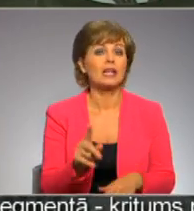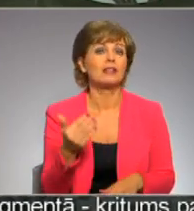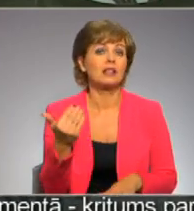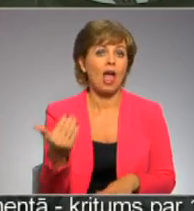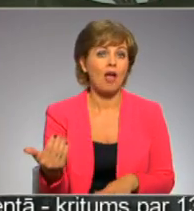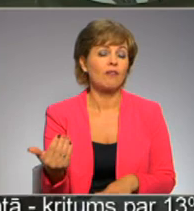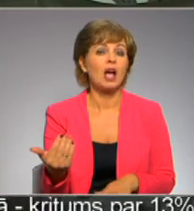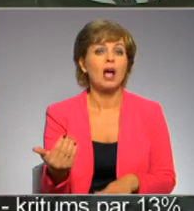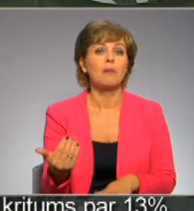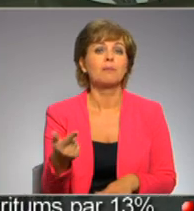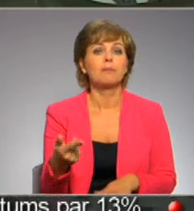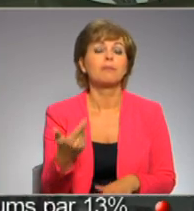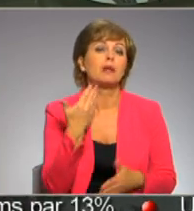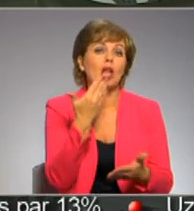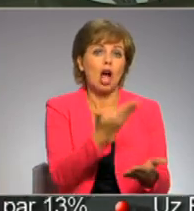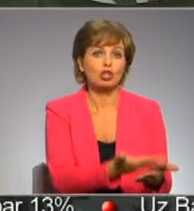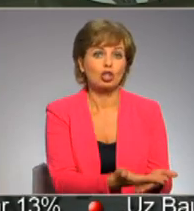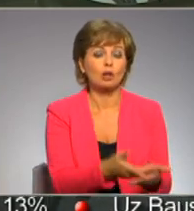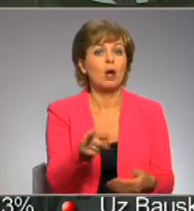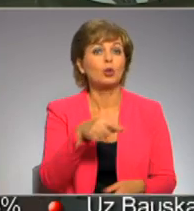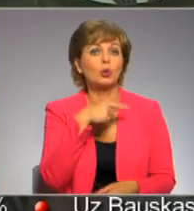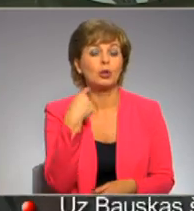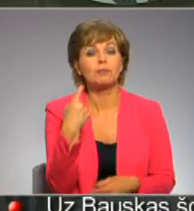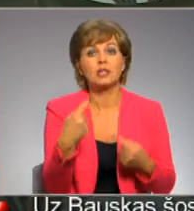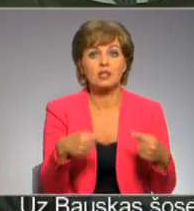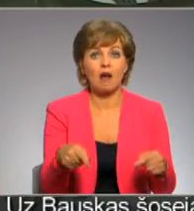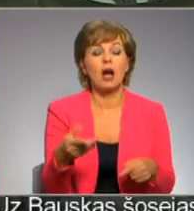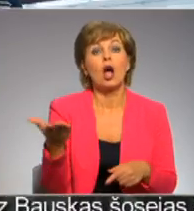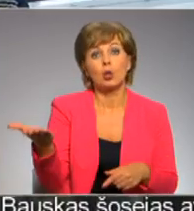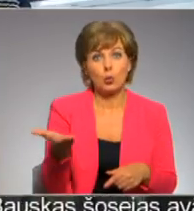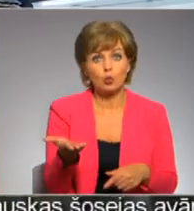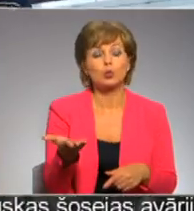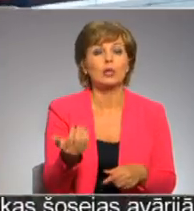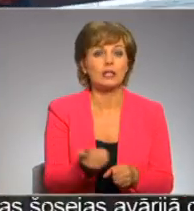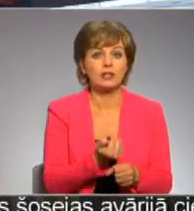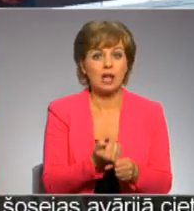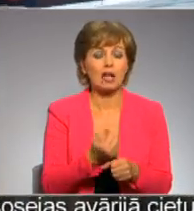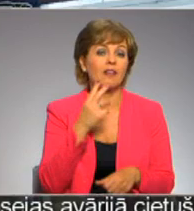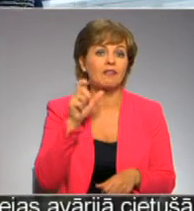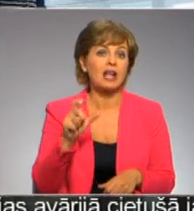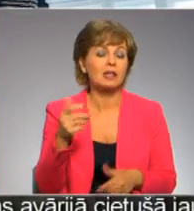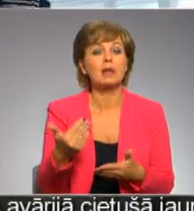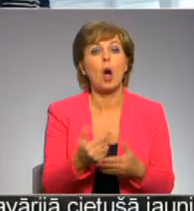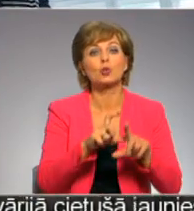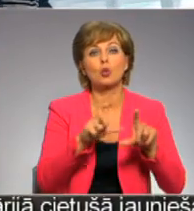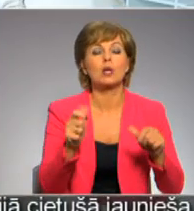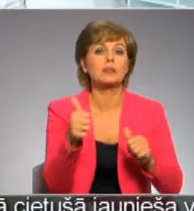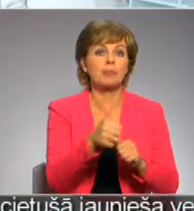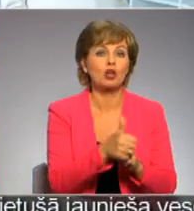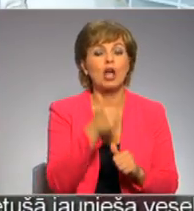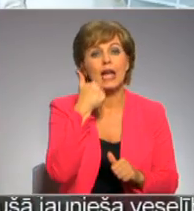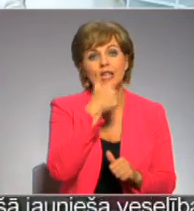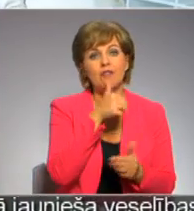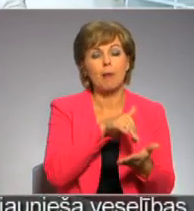kādi, priekšlikumi, vai tu gribi kaut kā savādāk, lūdzu ņem un izdari. Vecāki jaunās skolas priekšrocības min individuālu